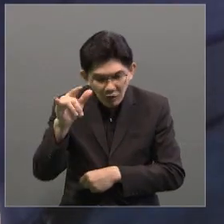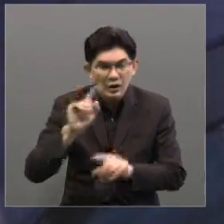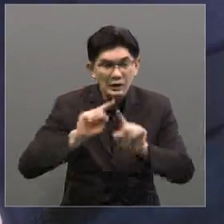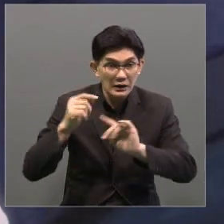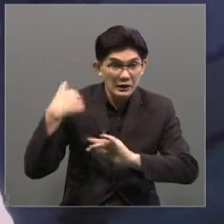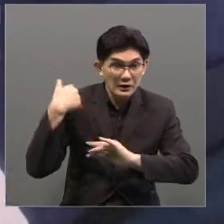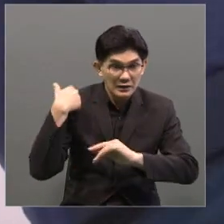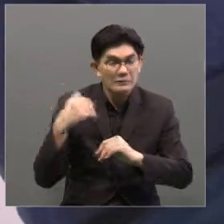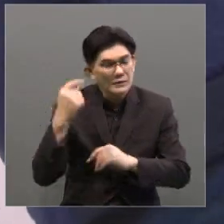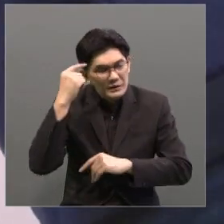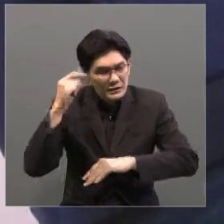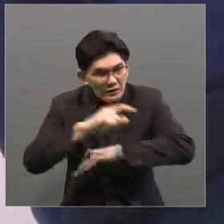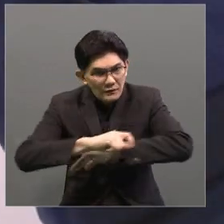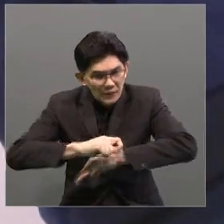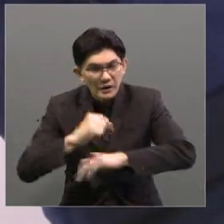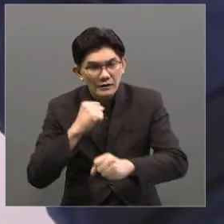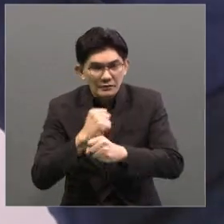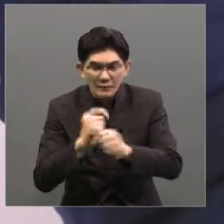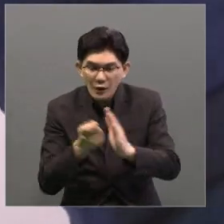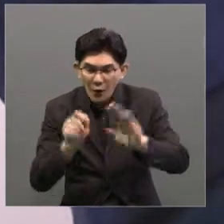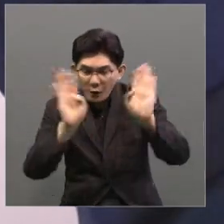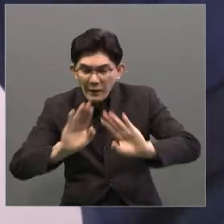การที่ได้เรียนรู้เชิงวิศวกรรมและสถาปัตย